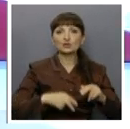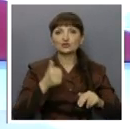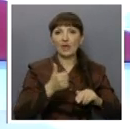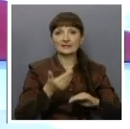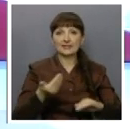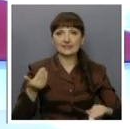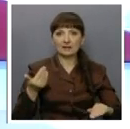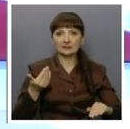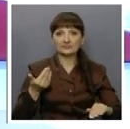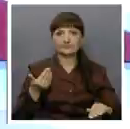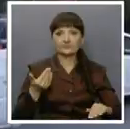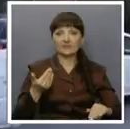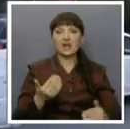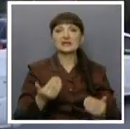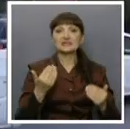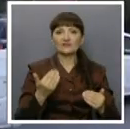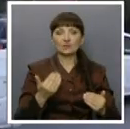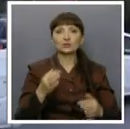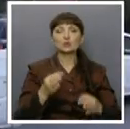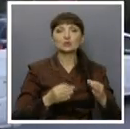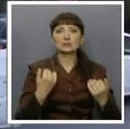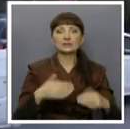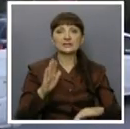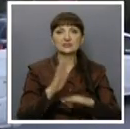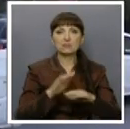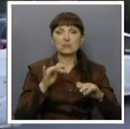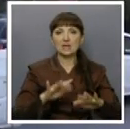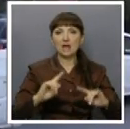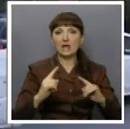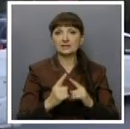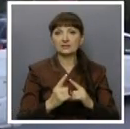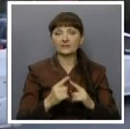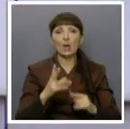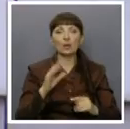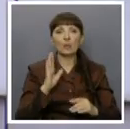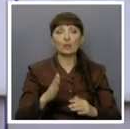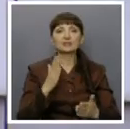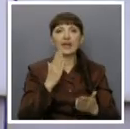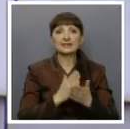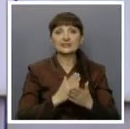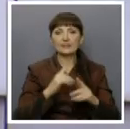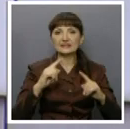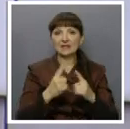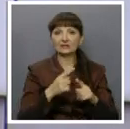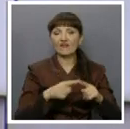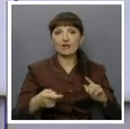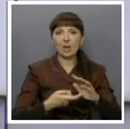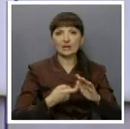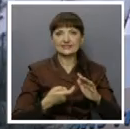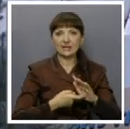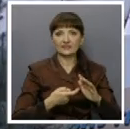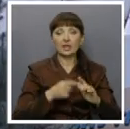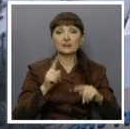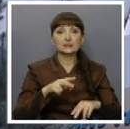часа назад. Сегодня судом была санкционирована мера пресечения. Куликбаев будет находиться под стражей во время расследования.